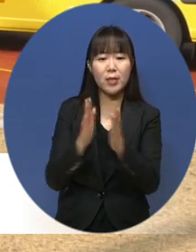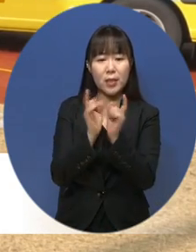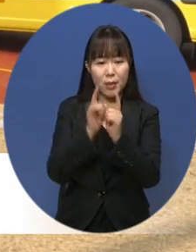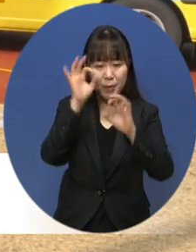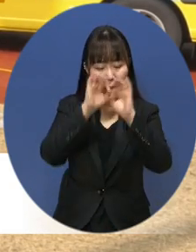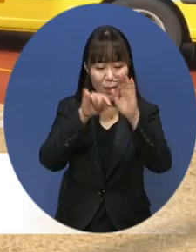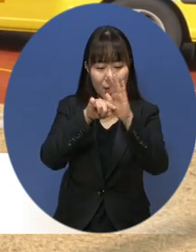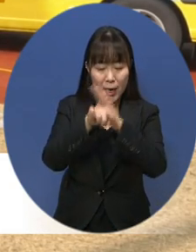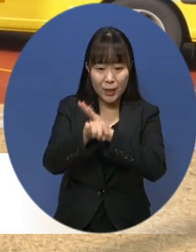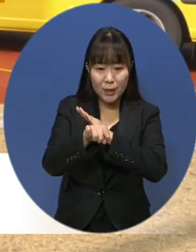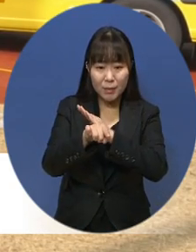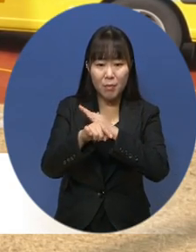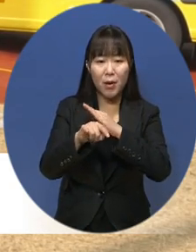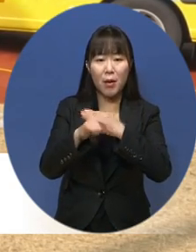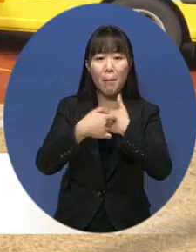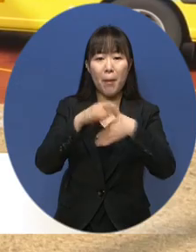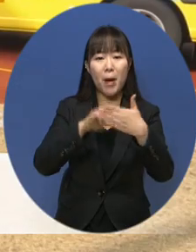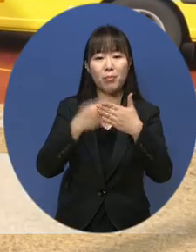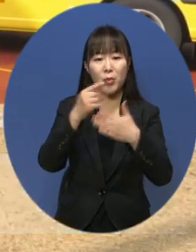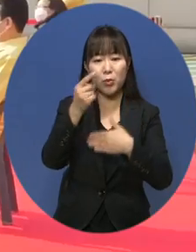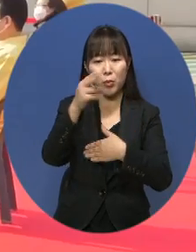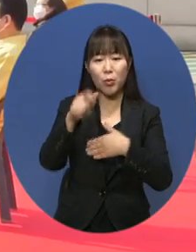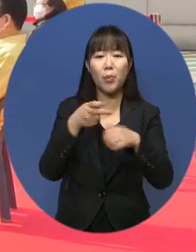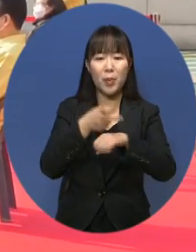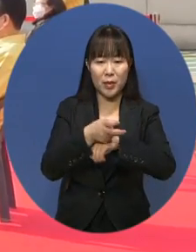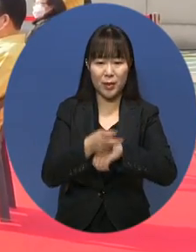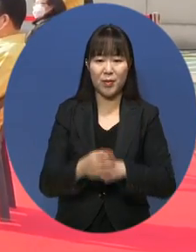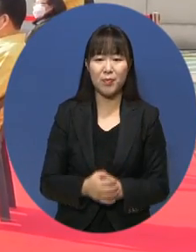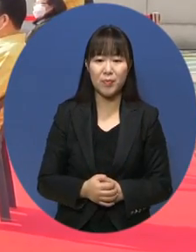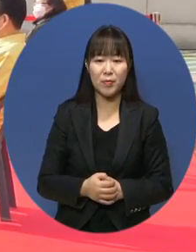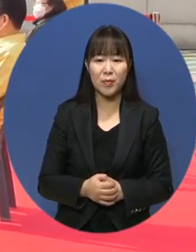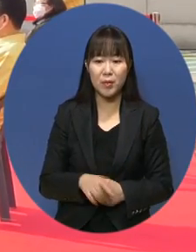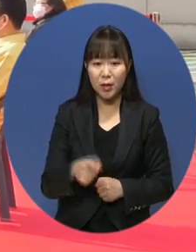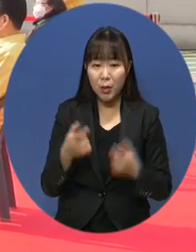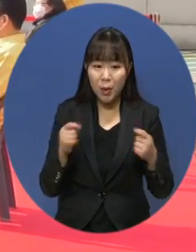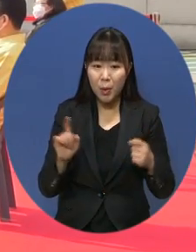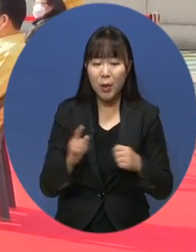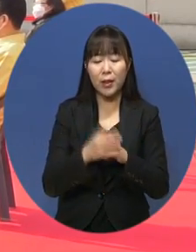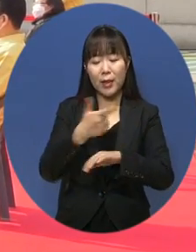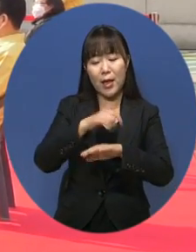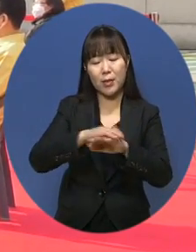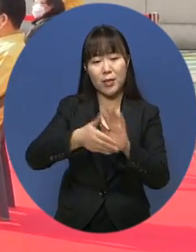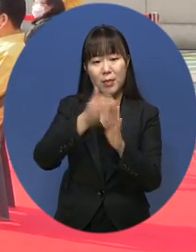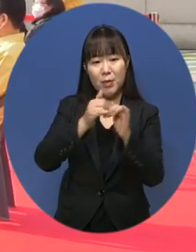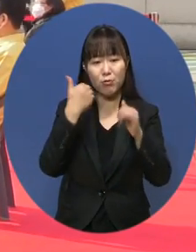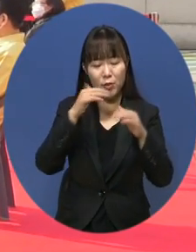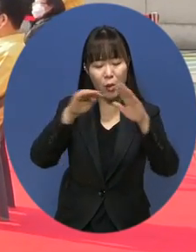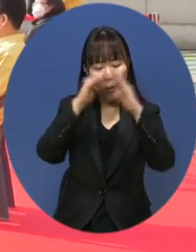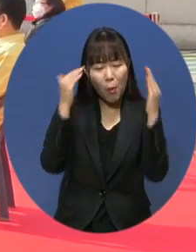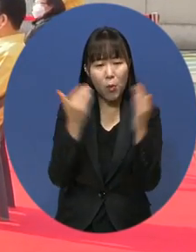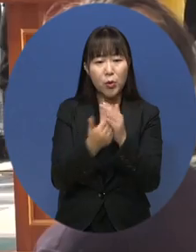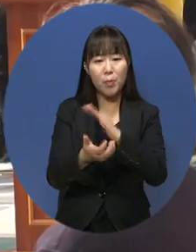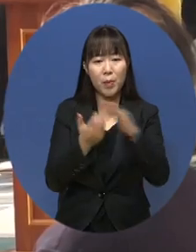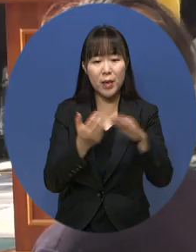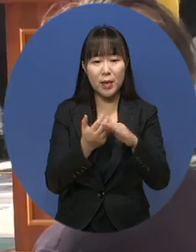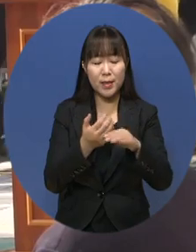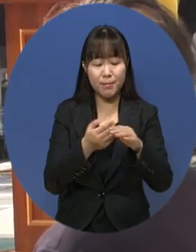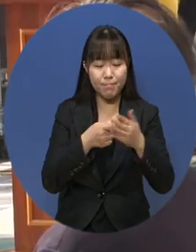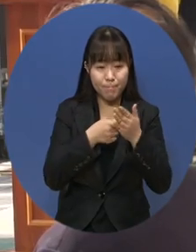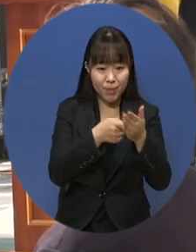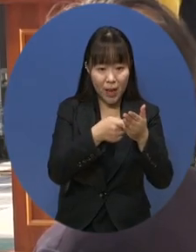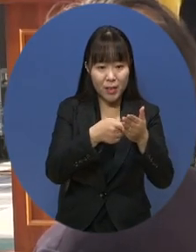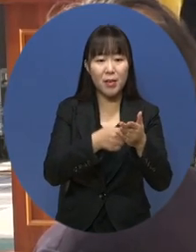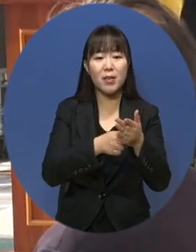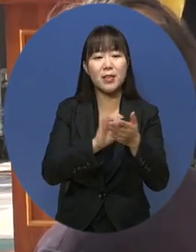직접 찾아가는 마음톡톡버스입니다. 마음톡톡버스는 대전 시민이면 누구나 사전 신청 후 이용할